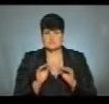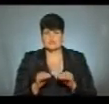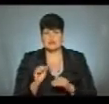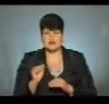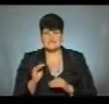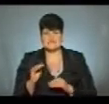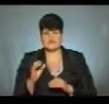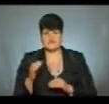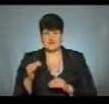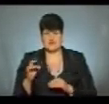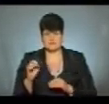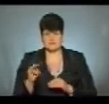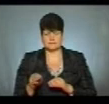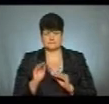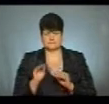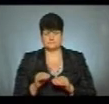асфальт.